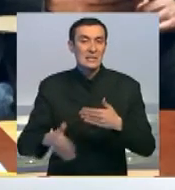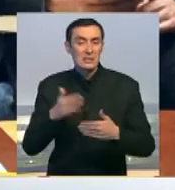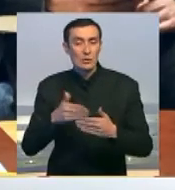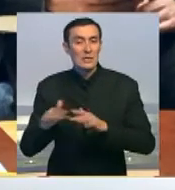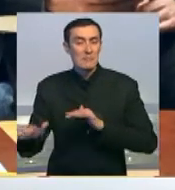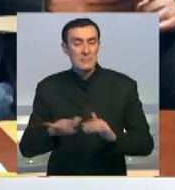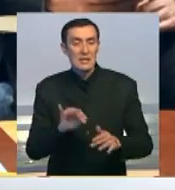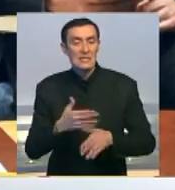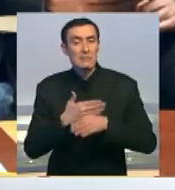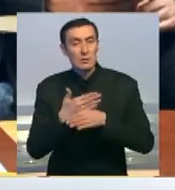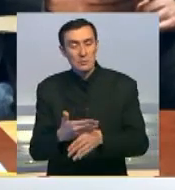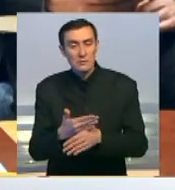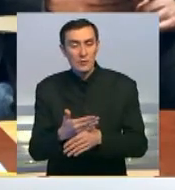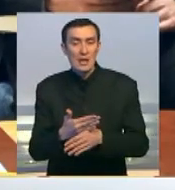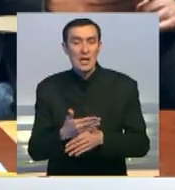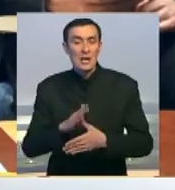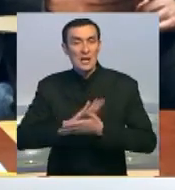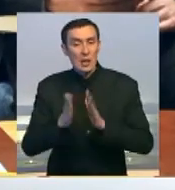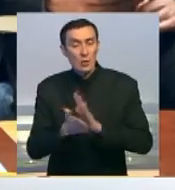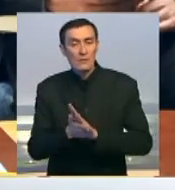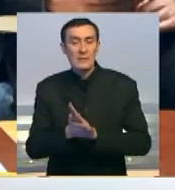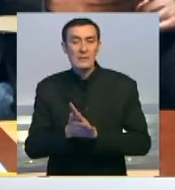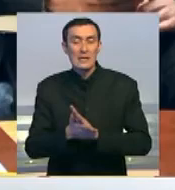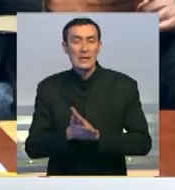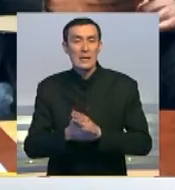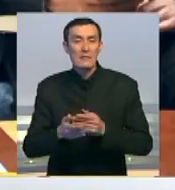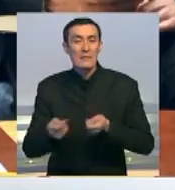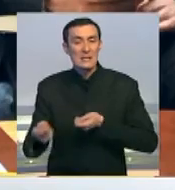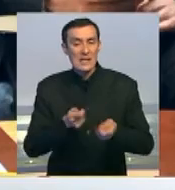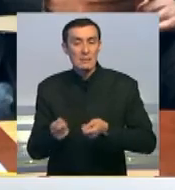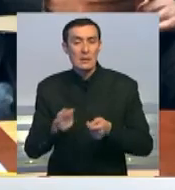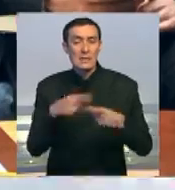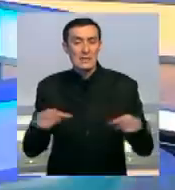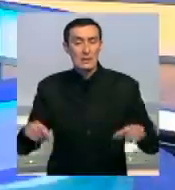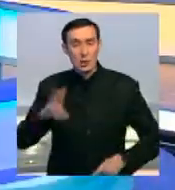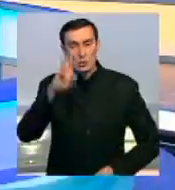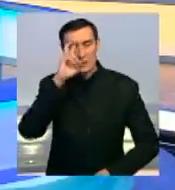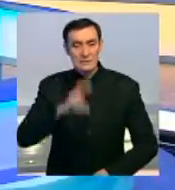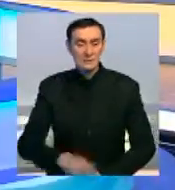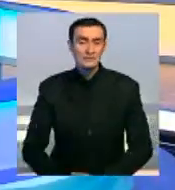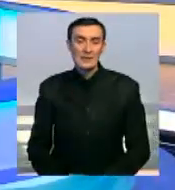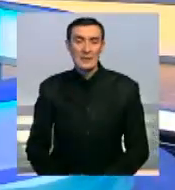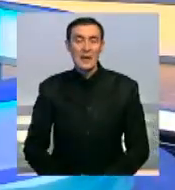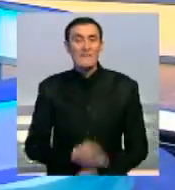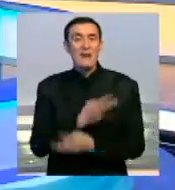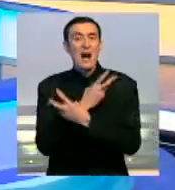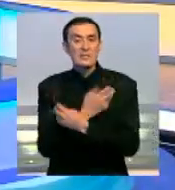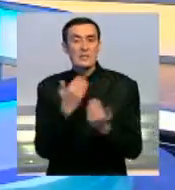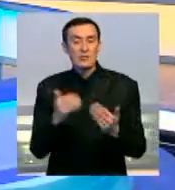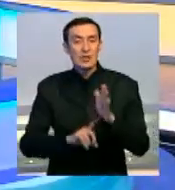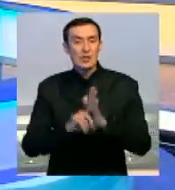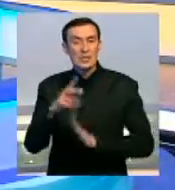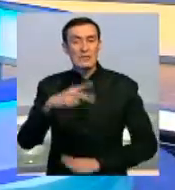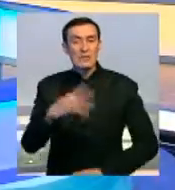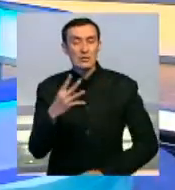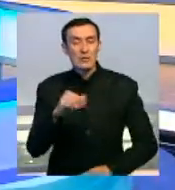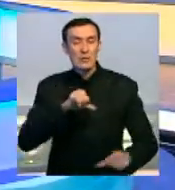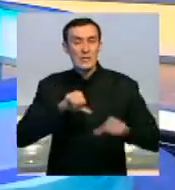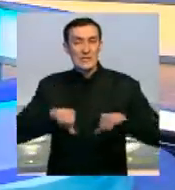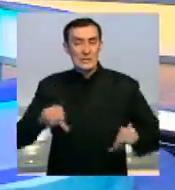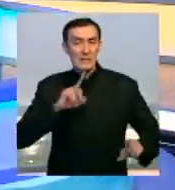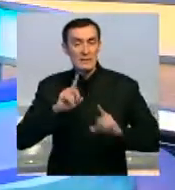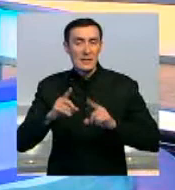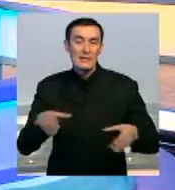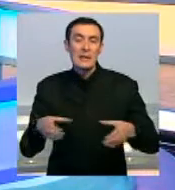санкционных мер, и способствуют диалогу с национальными властями. В Вене сегодня начинается 24-е